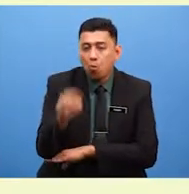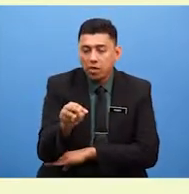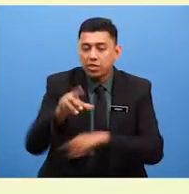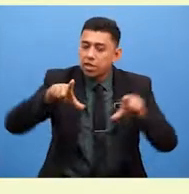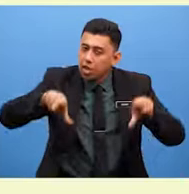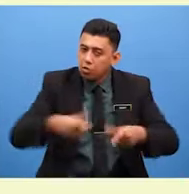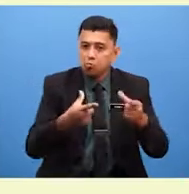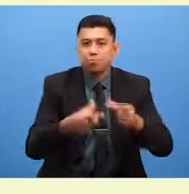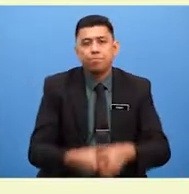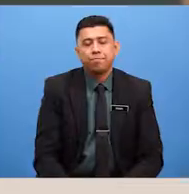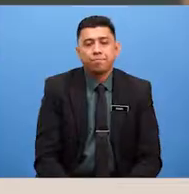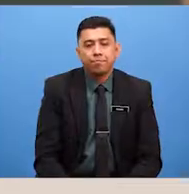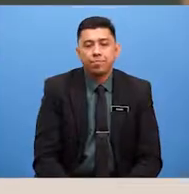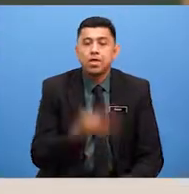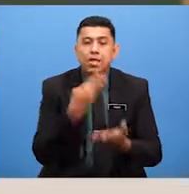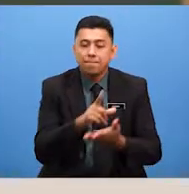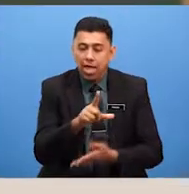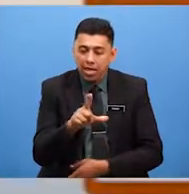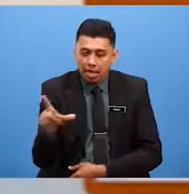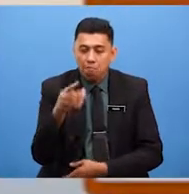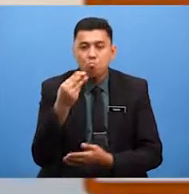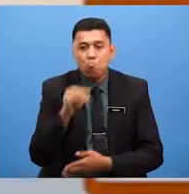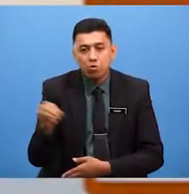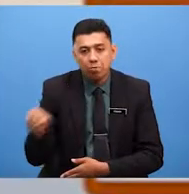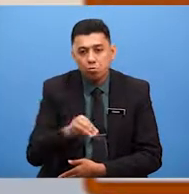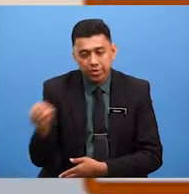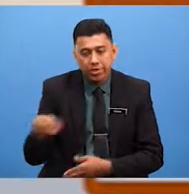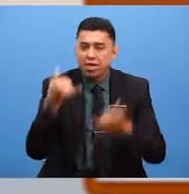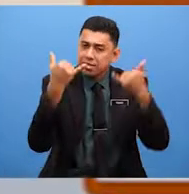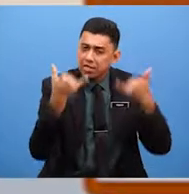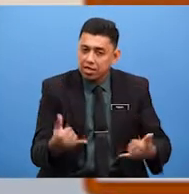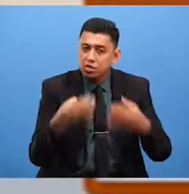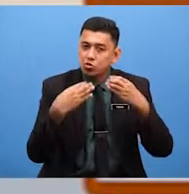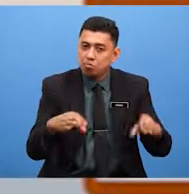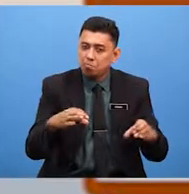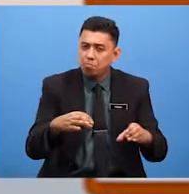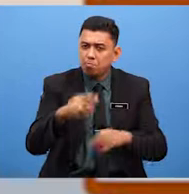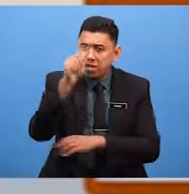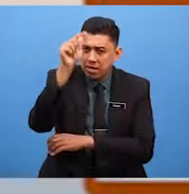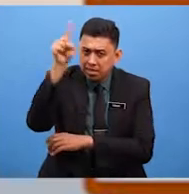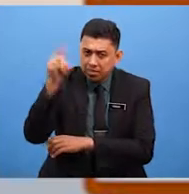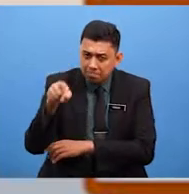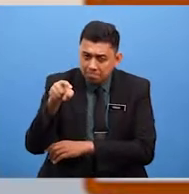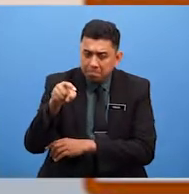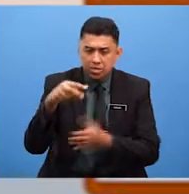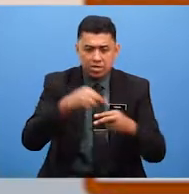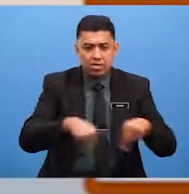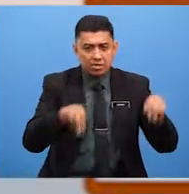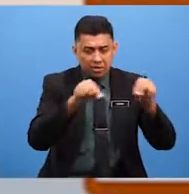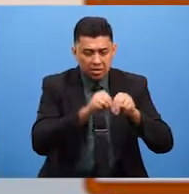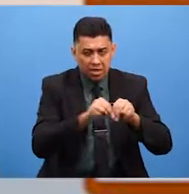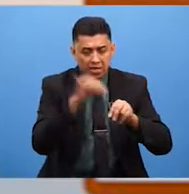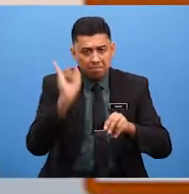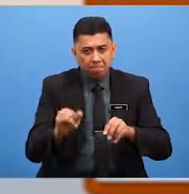kita lakukan. Baik, murid-murid. Sekarang, cuba teka apakah nilai yang kita